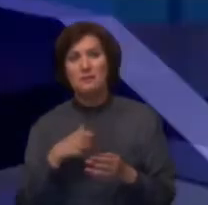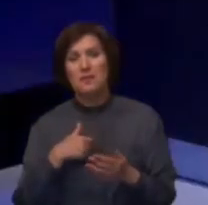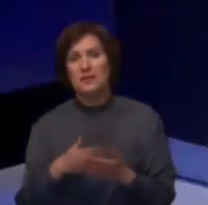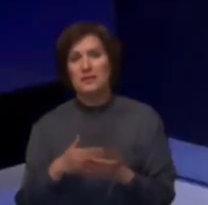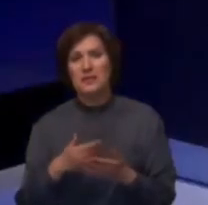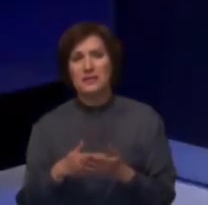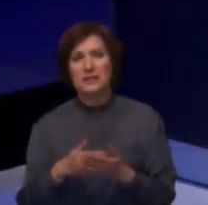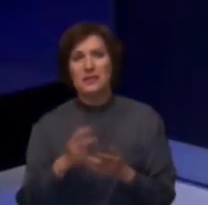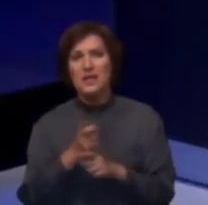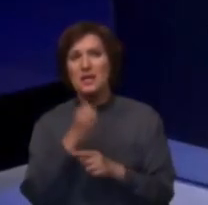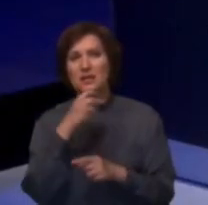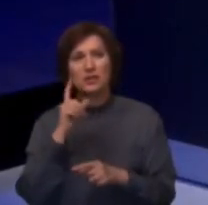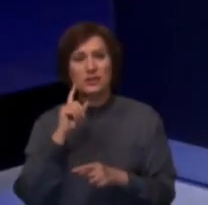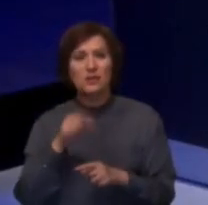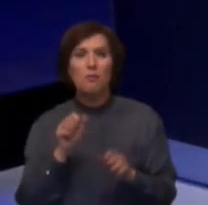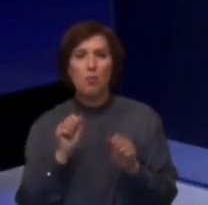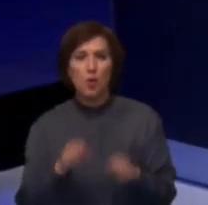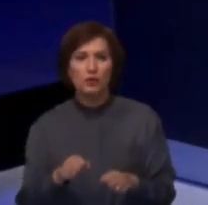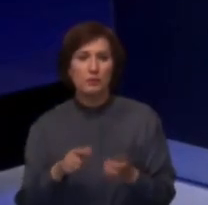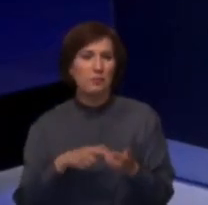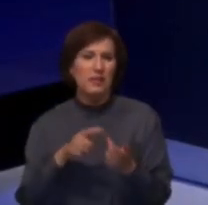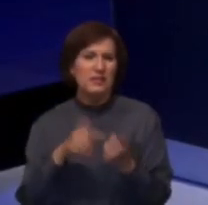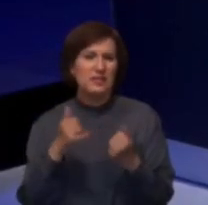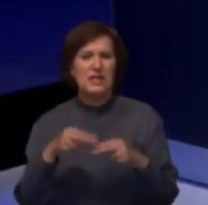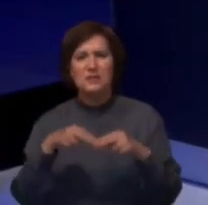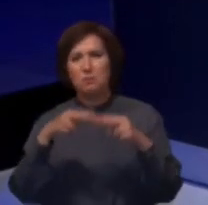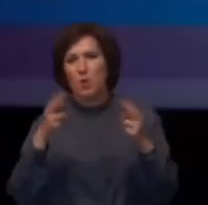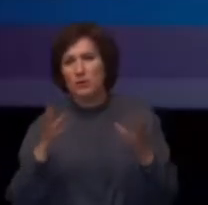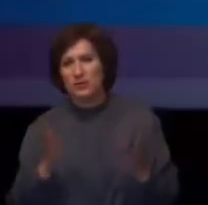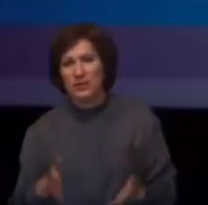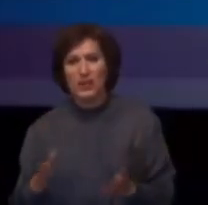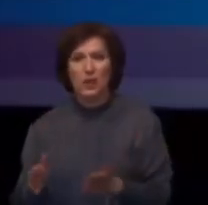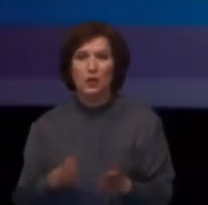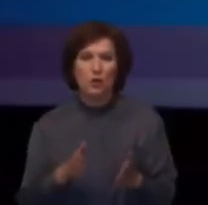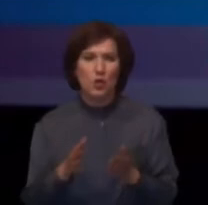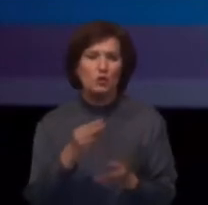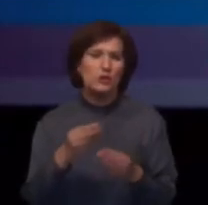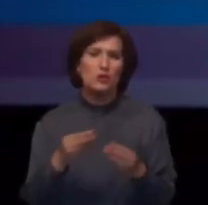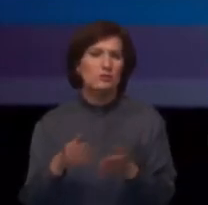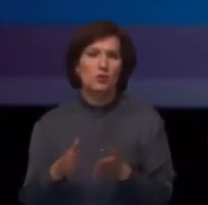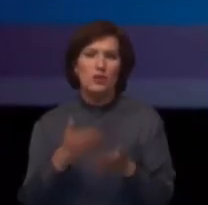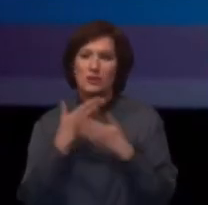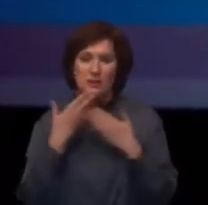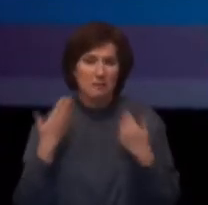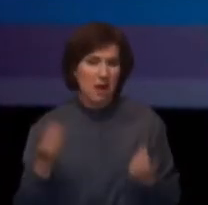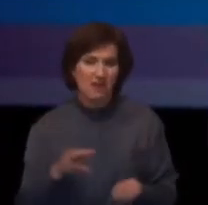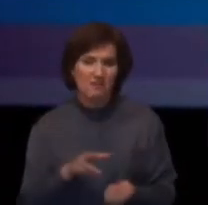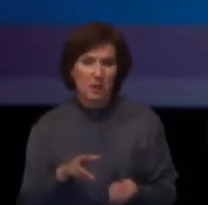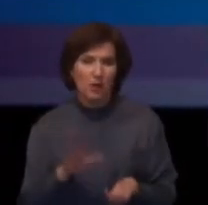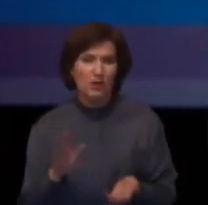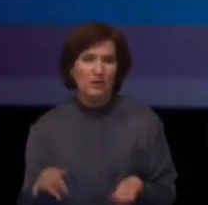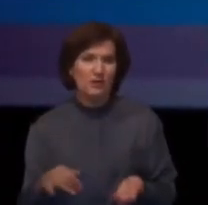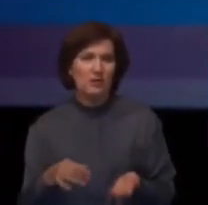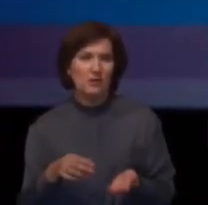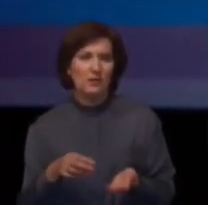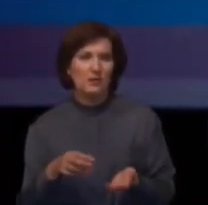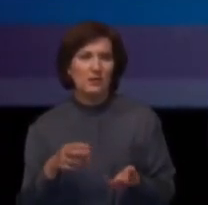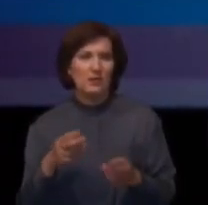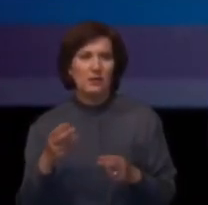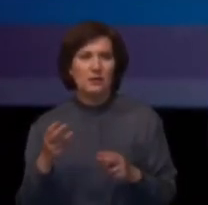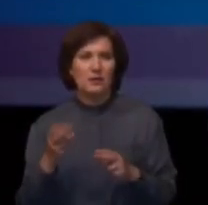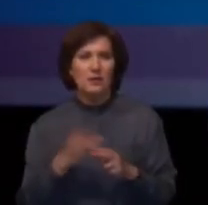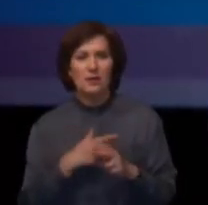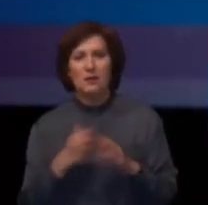здається, найгарніше сказав, тому що можна прилічувати зараз мости, дороги, доріг немає у Миколаєві, там